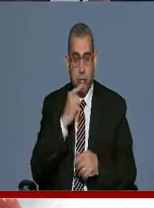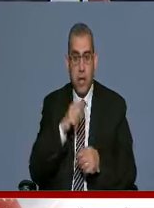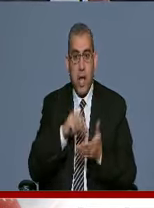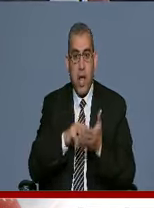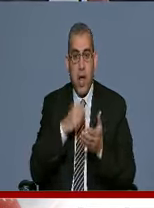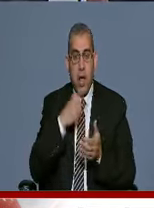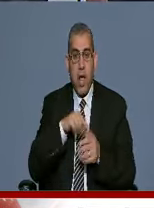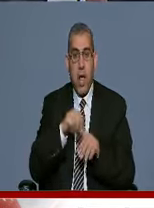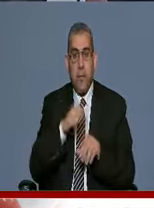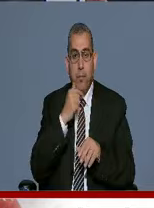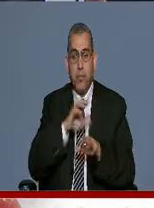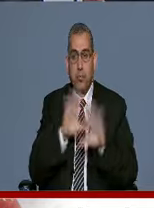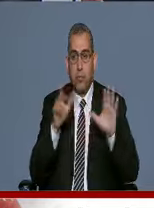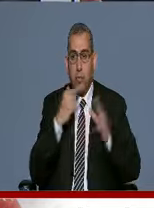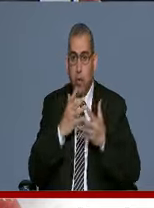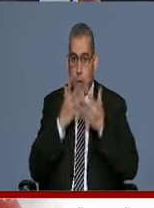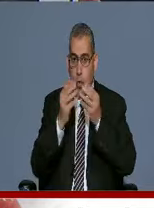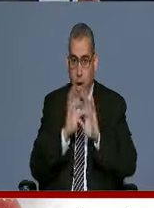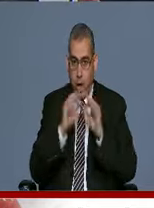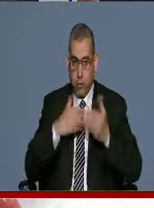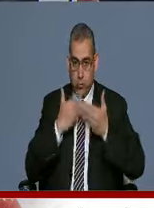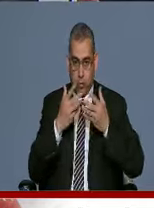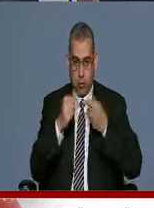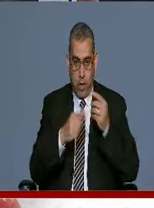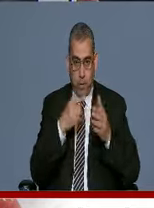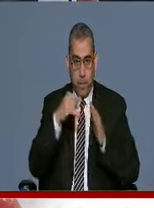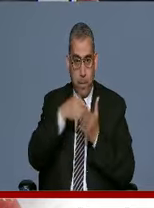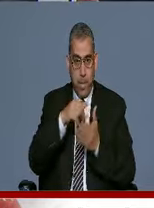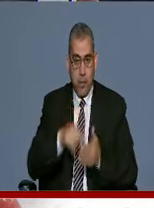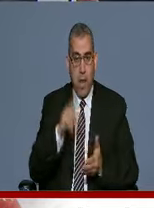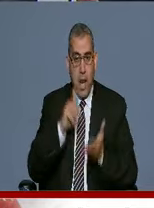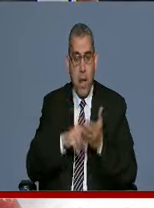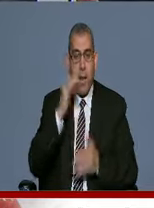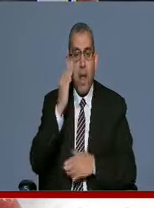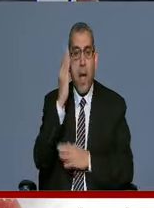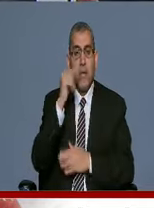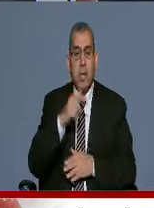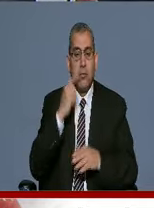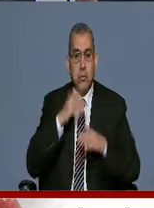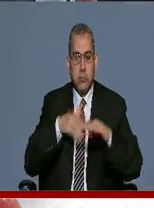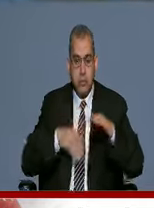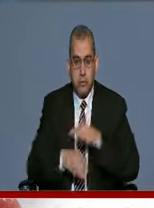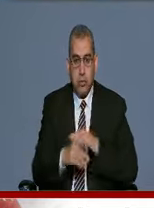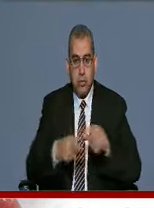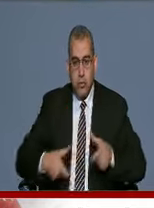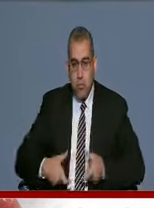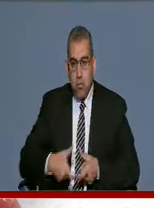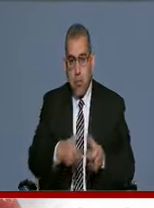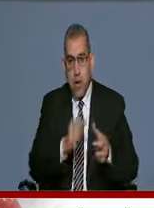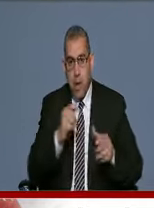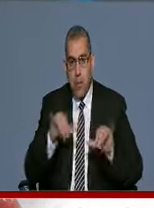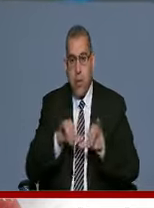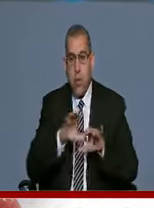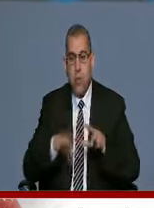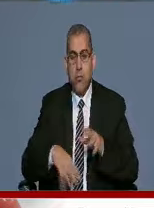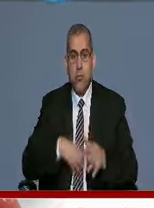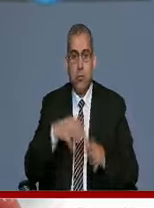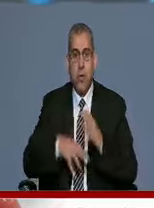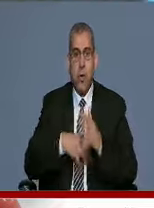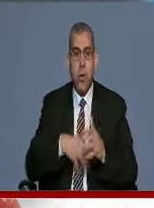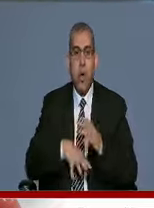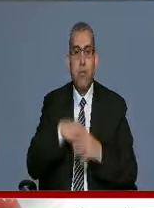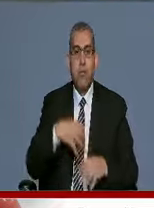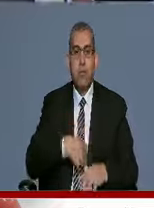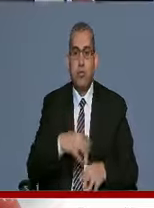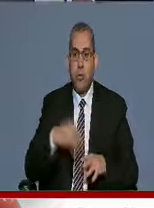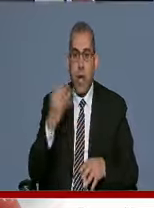كل اللي انا عرضته على سيادتك من خدمات وتطبيقات بيقدمها المركز، كان لازم اعتمد على بنيه تحتيه قويه تضمن للمستخدم جوده واستمرار الخدمات اللي احنا بنقدمها.